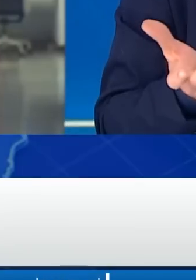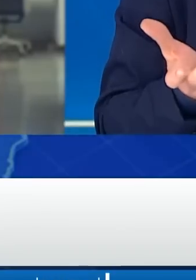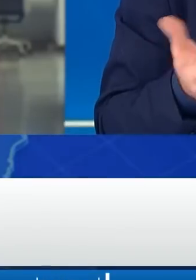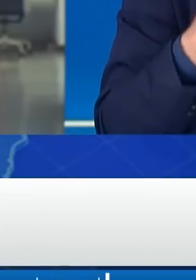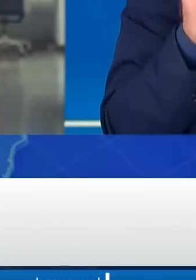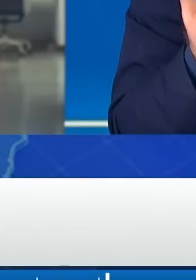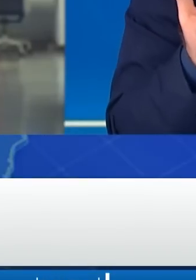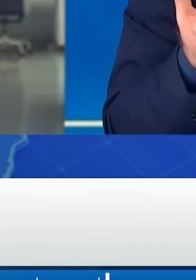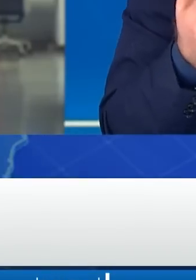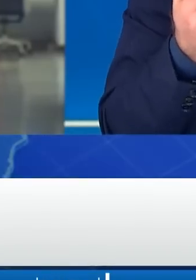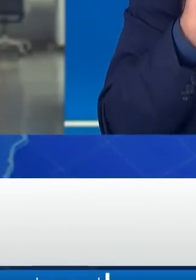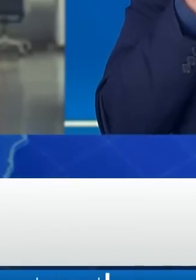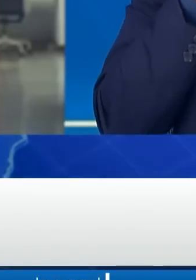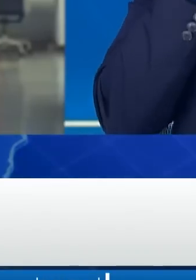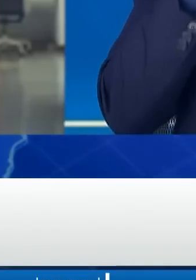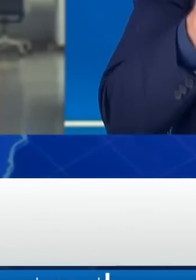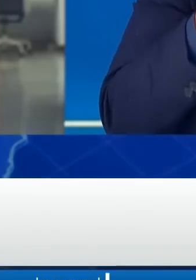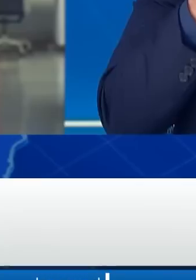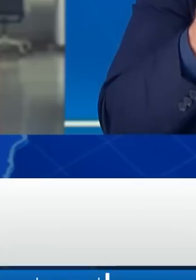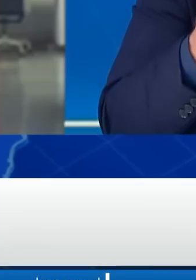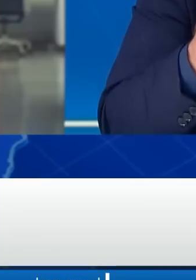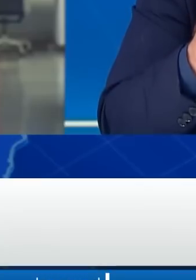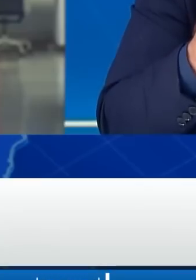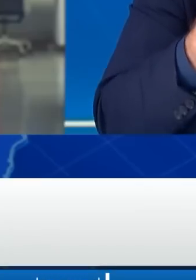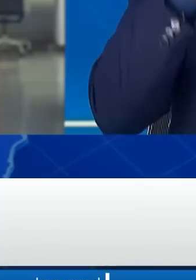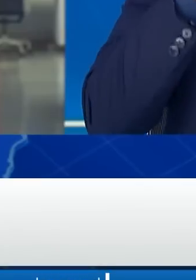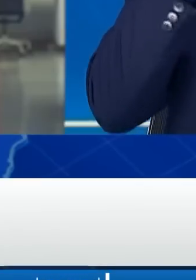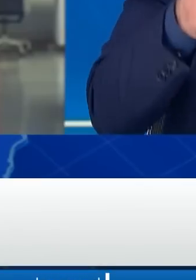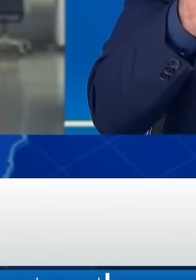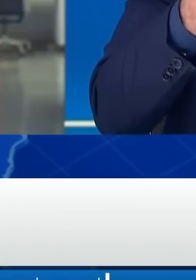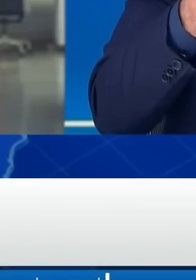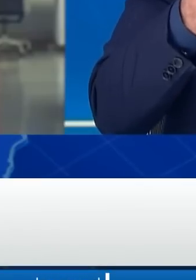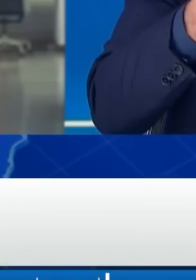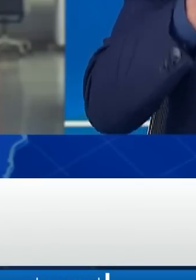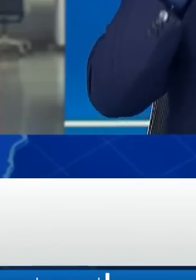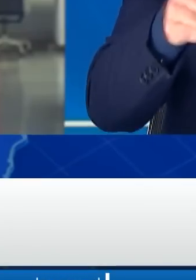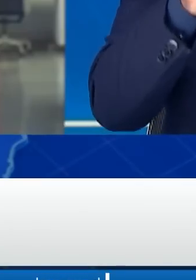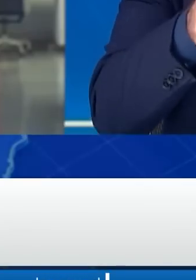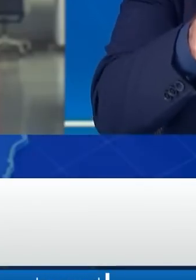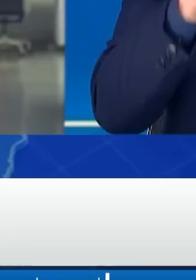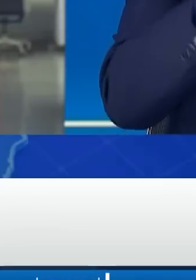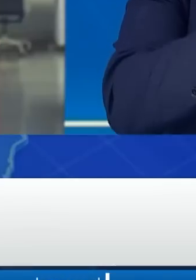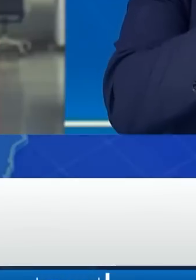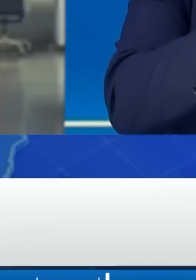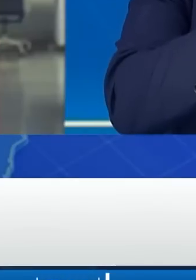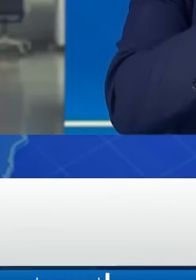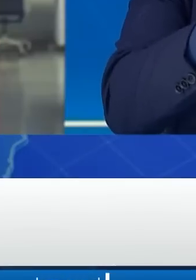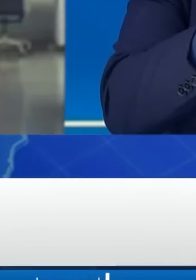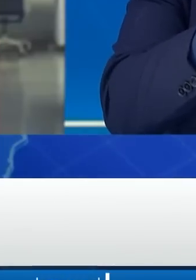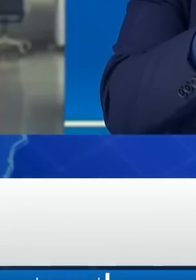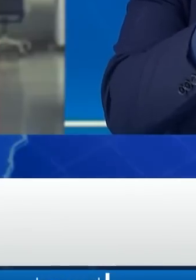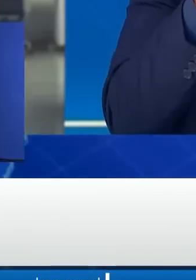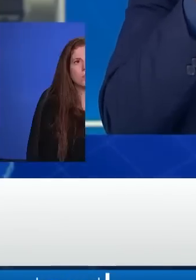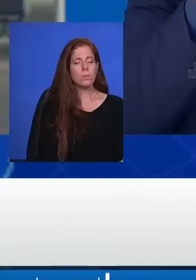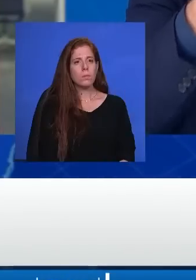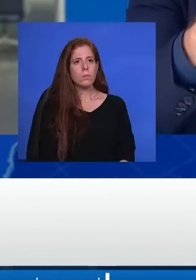להריח סרטן. איך הלפו אותם, או איך הביאו אותם למצב שבו אני אדע שהנמלה עכשיו הריחה סרטן ולא משהו